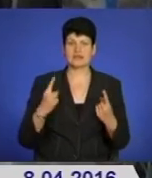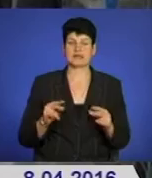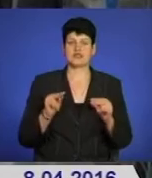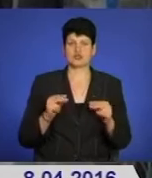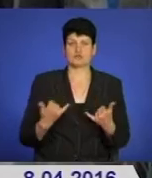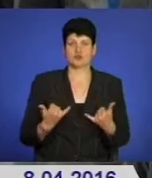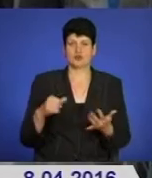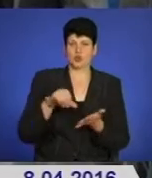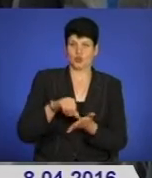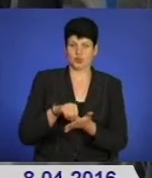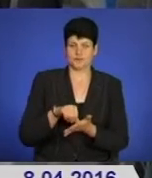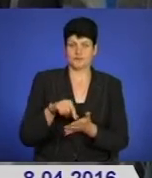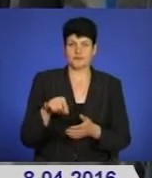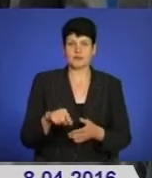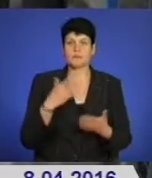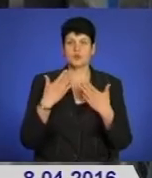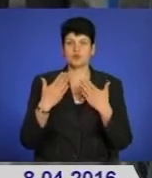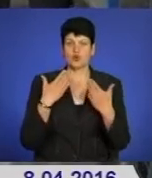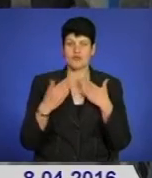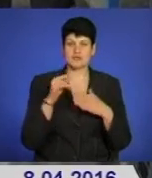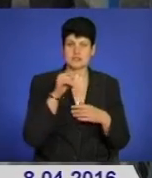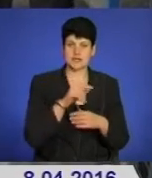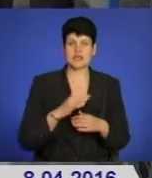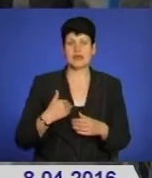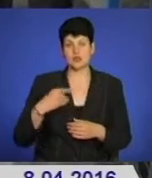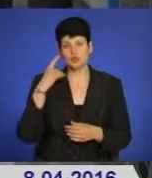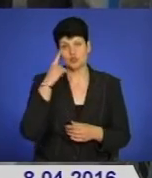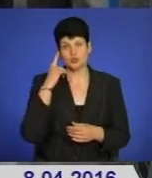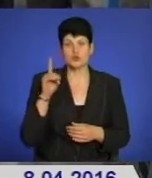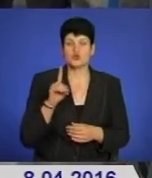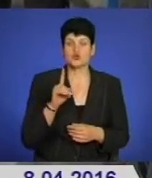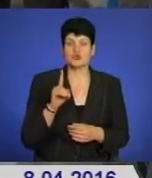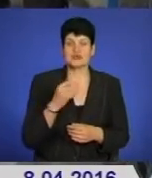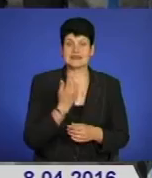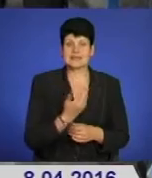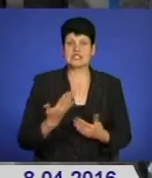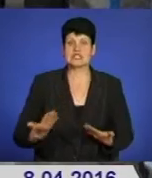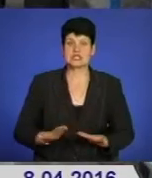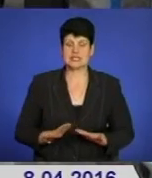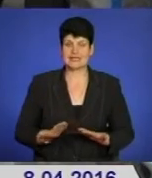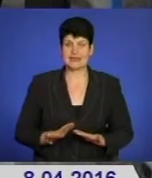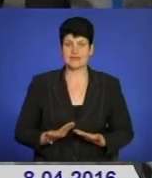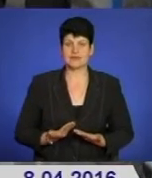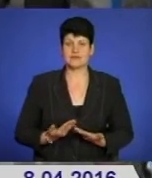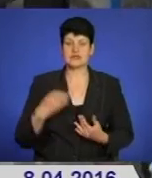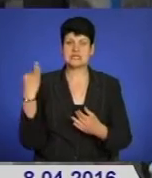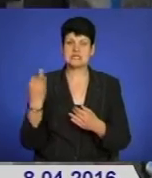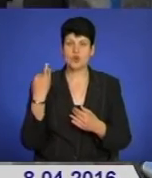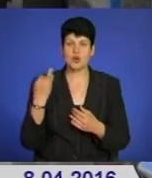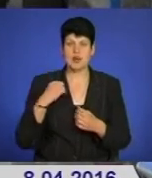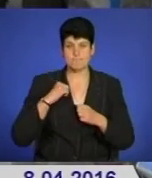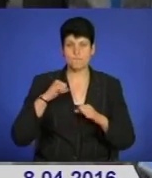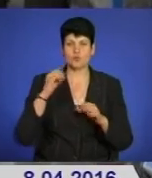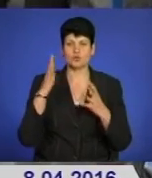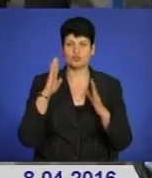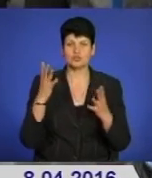сьогодні тут і поспілкувалися з нею. Я думаю, що її життєва історія і життєвий подвиг